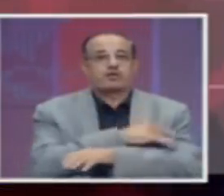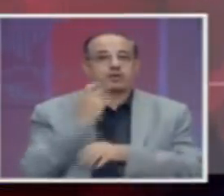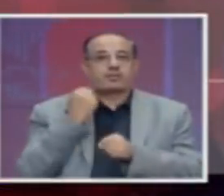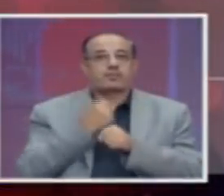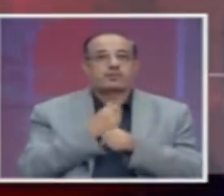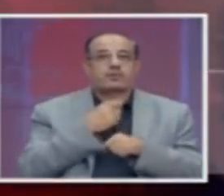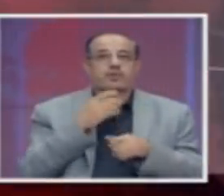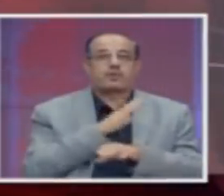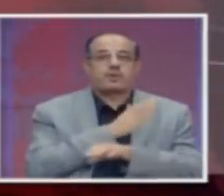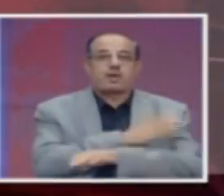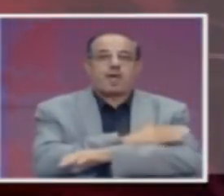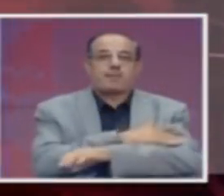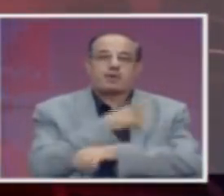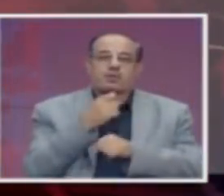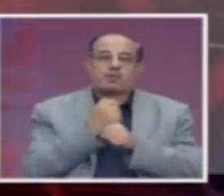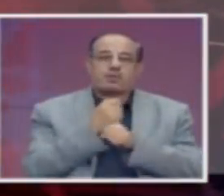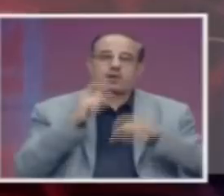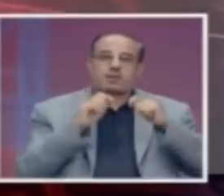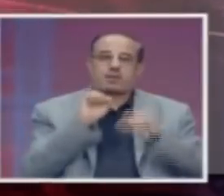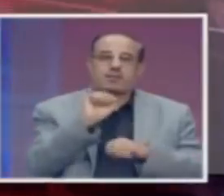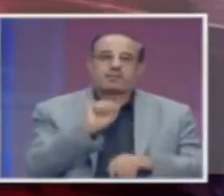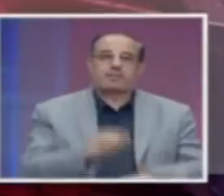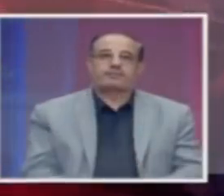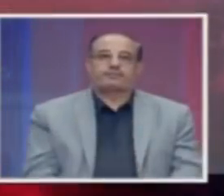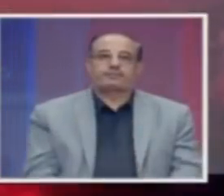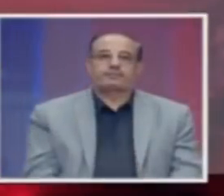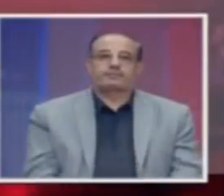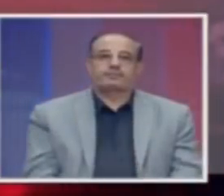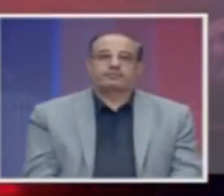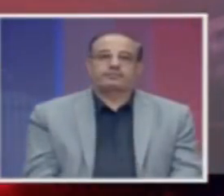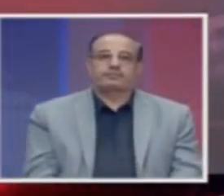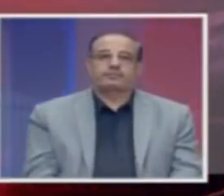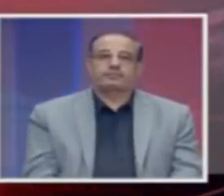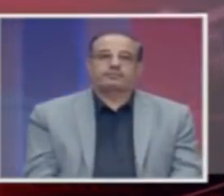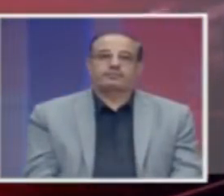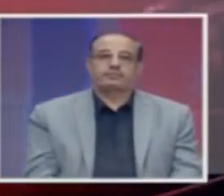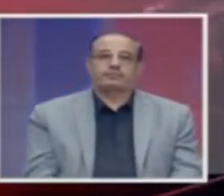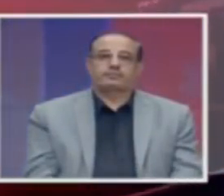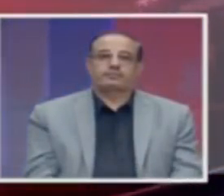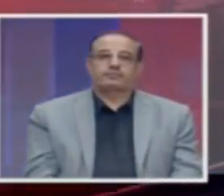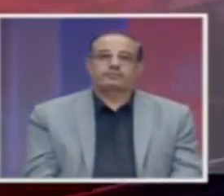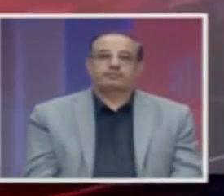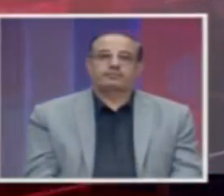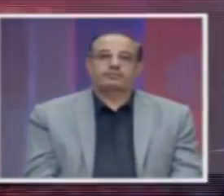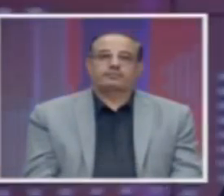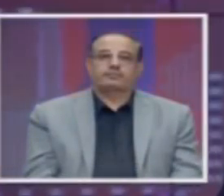القدرة الإنتاجية وتشغيل عدد أكبر من الأيدي العاملة الوطنية.